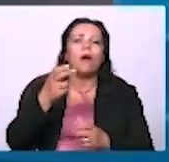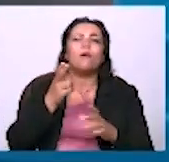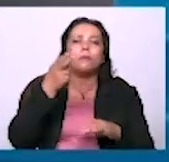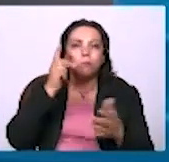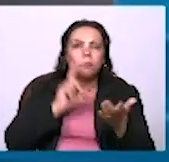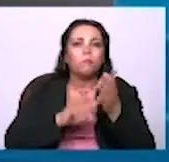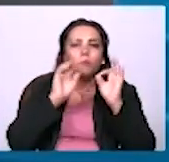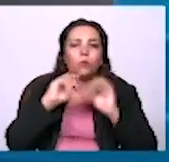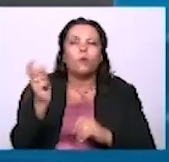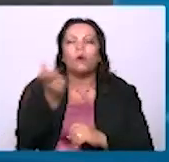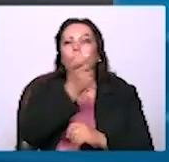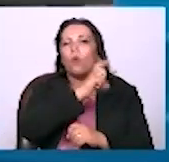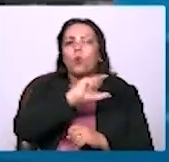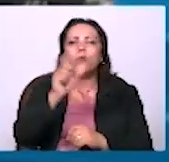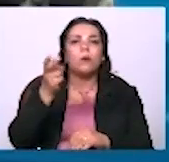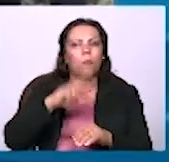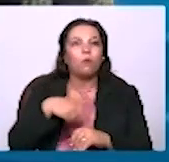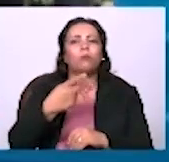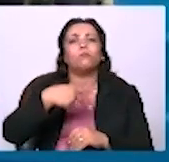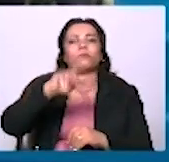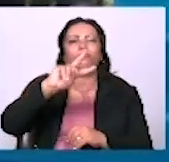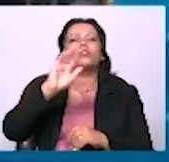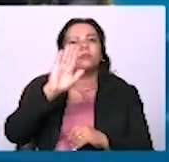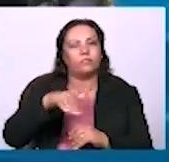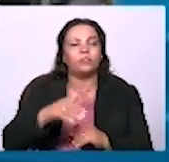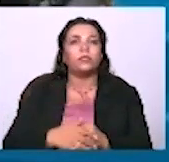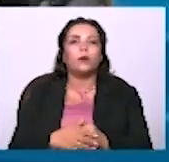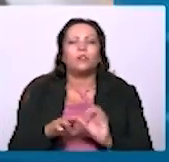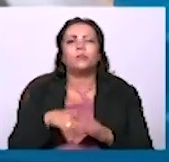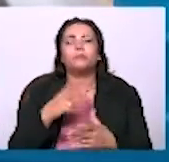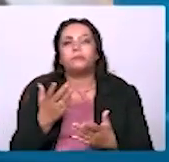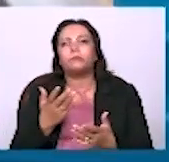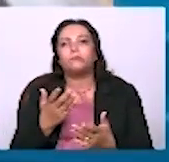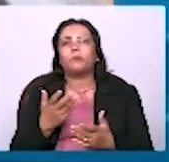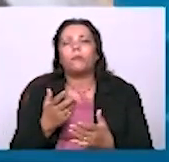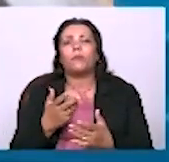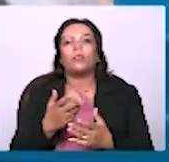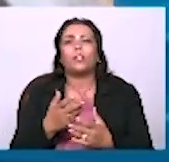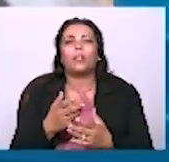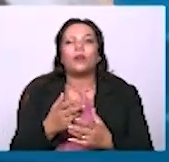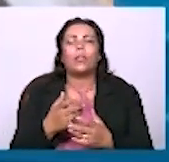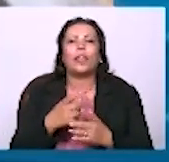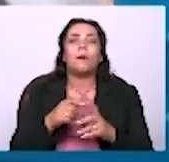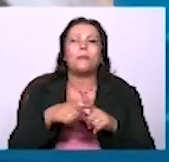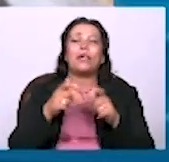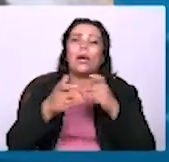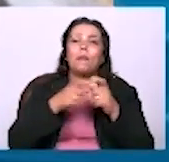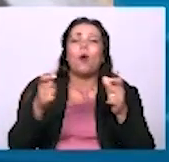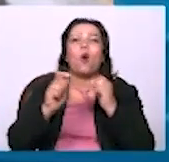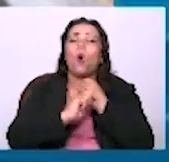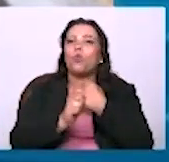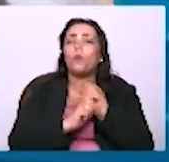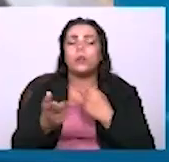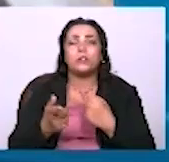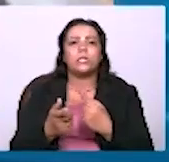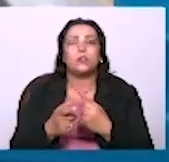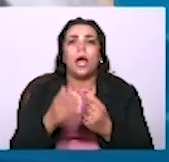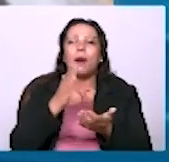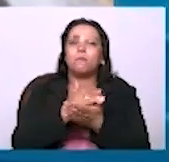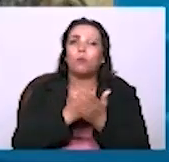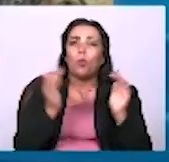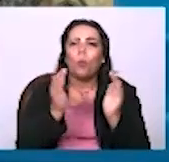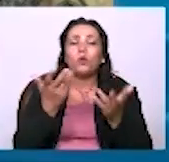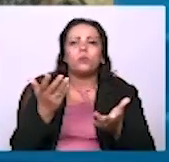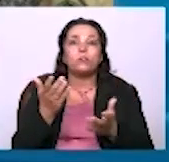بالتاكيد هترفع الاسعار سواء كانت وسائل النقل الجماعي او